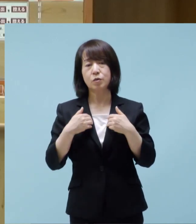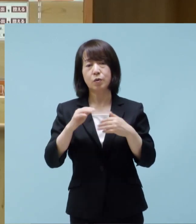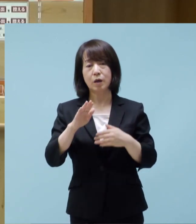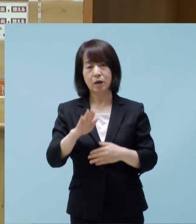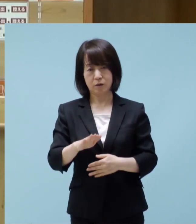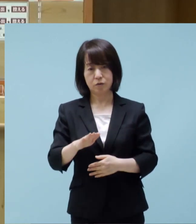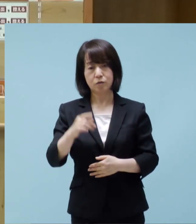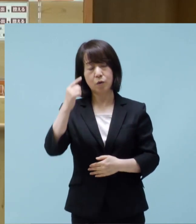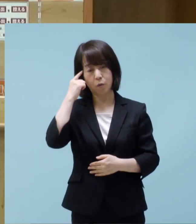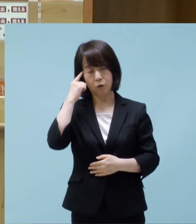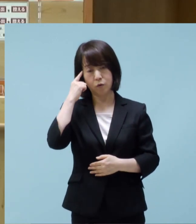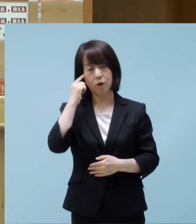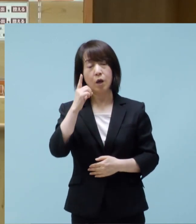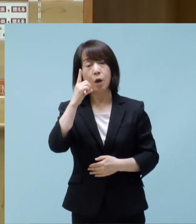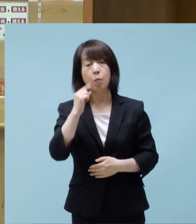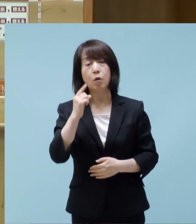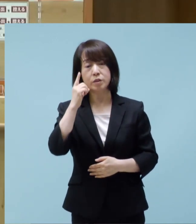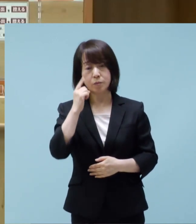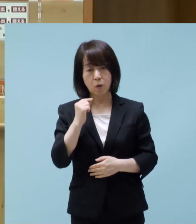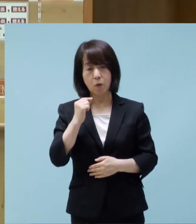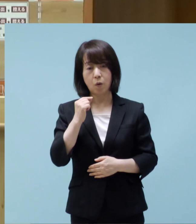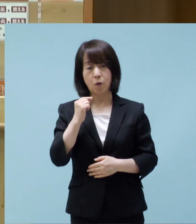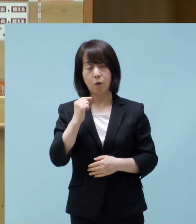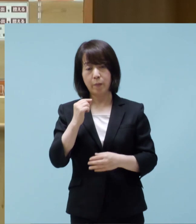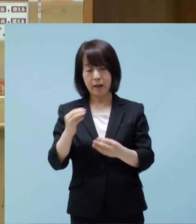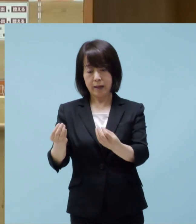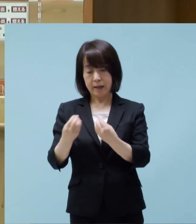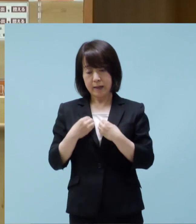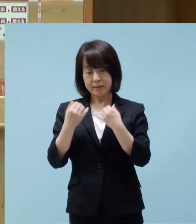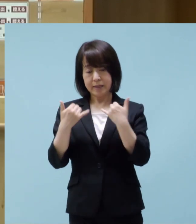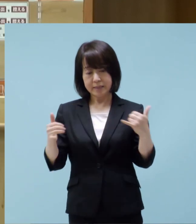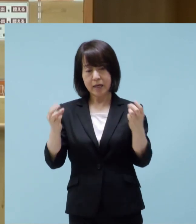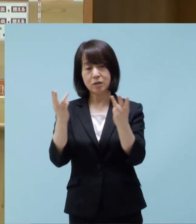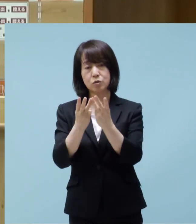染が非常に下方に転じててもですね、